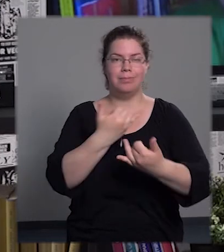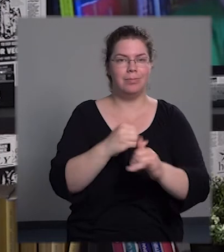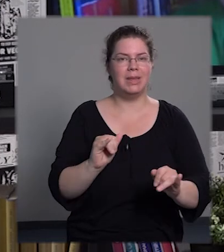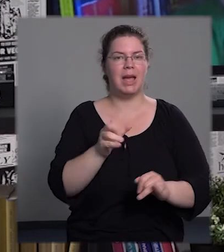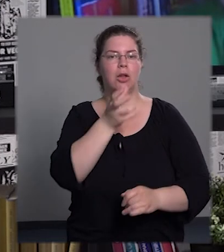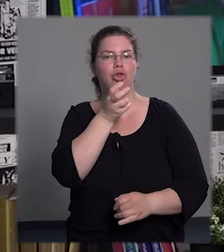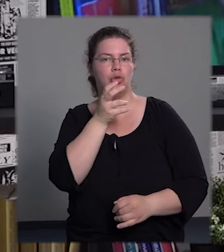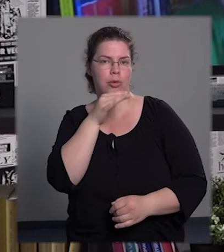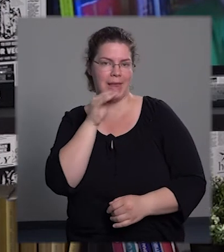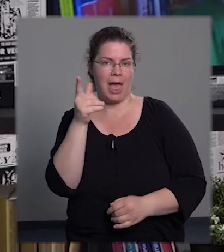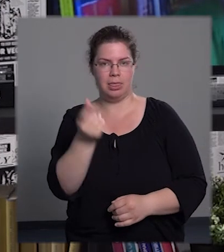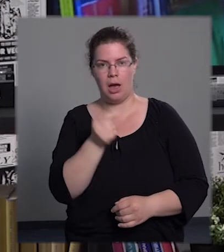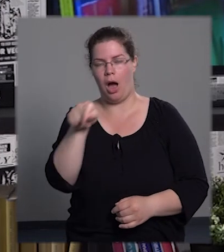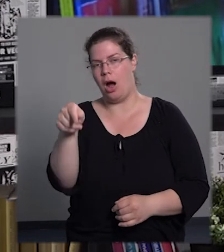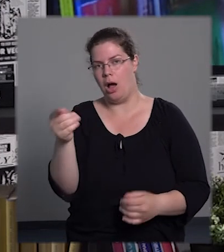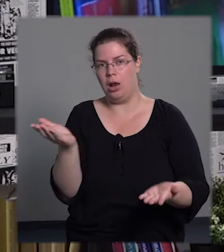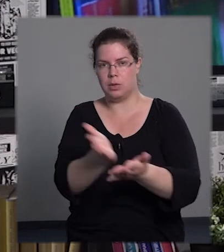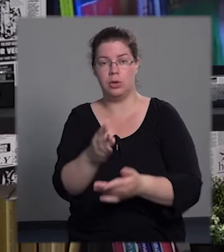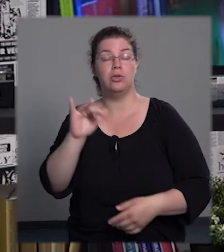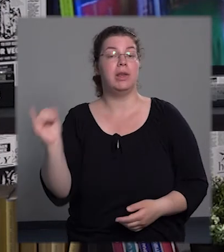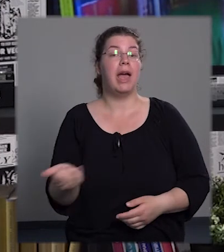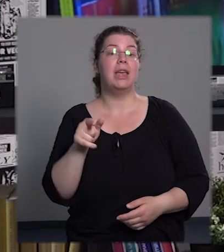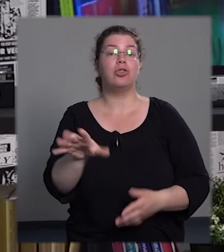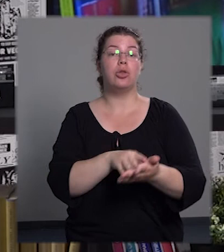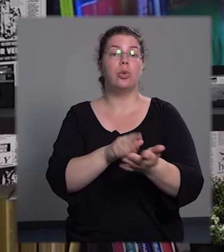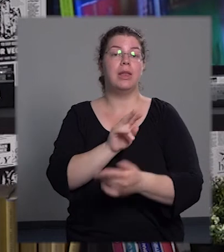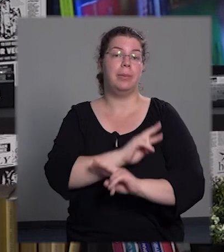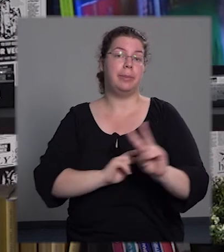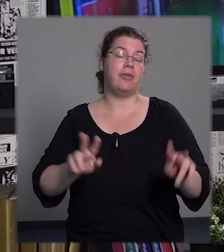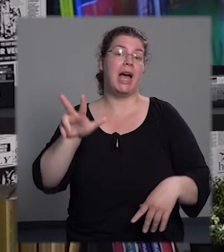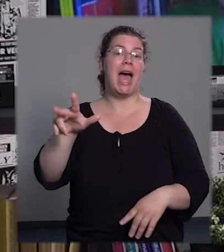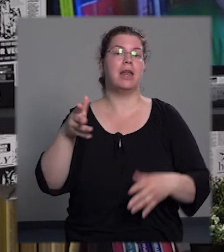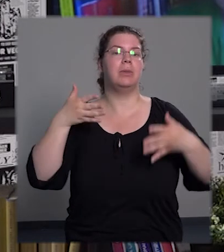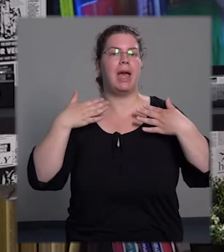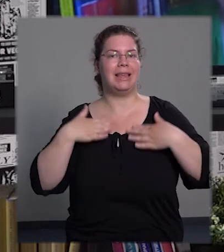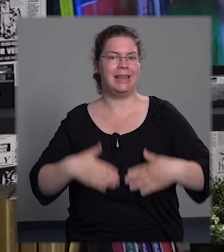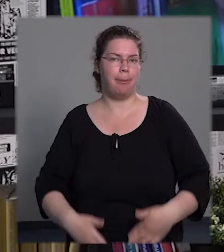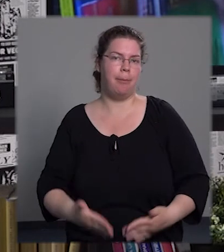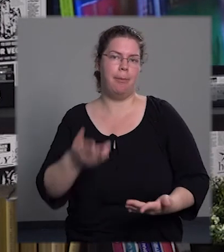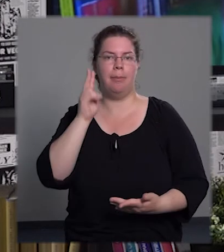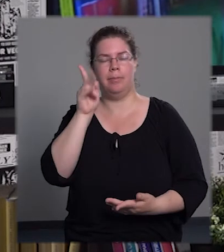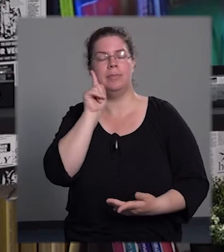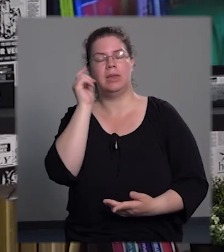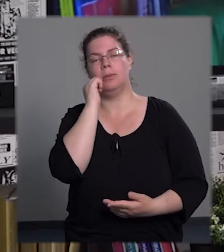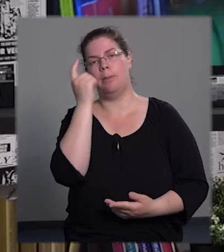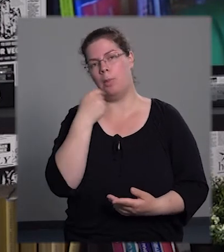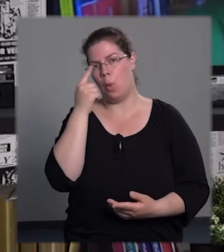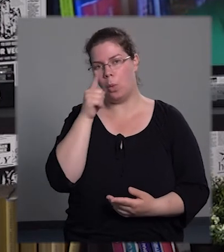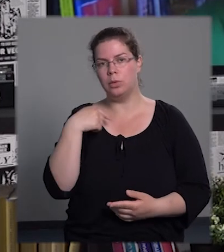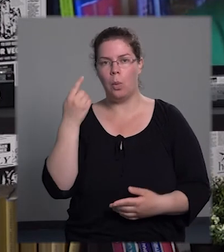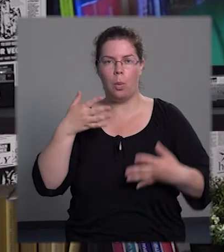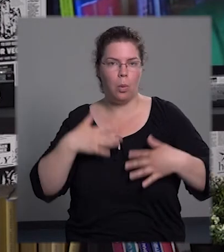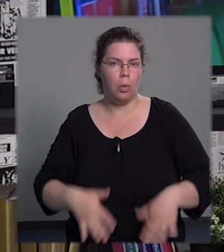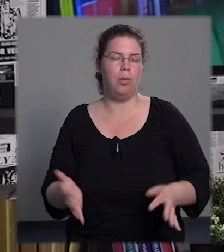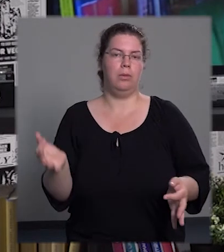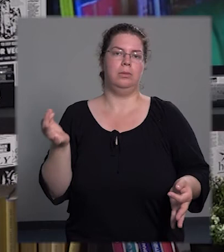csotorszánnal azonosítja. És a gyűjteményünkben van három kimono jellegű fellépő ruhája is, és